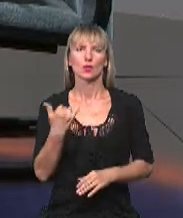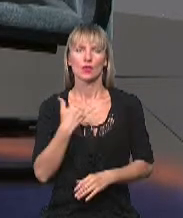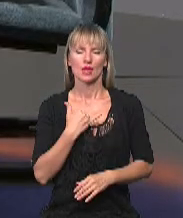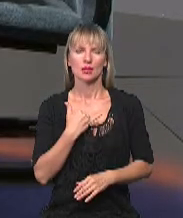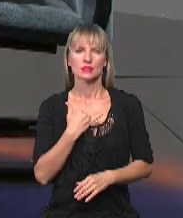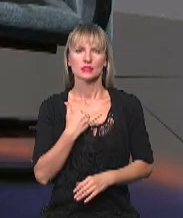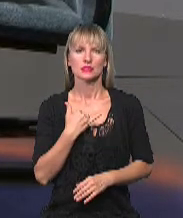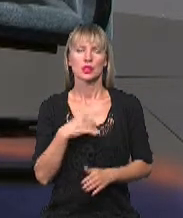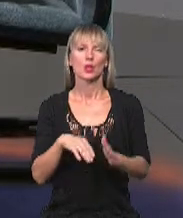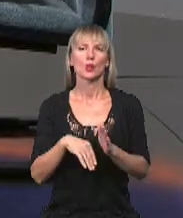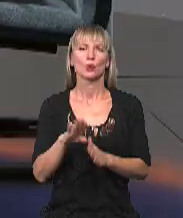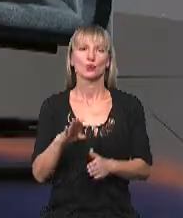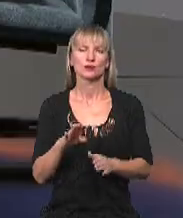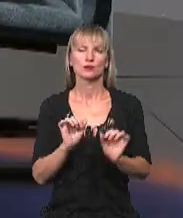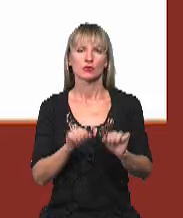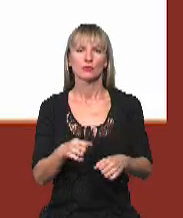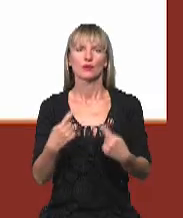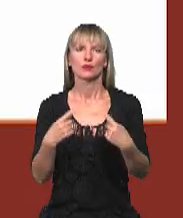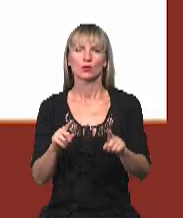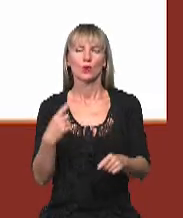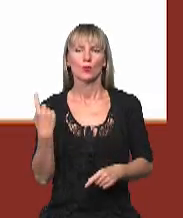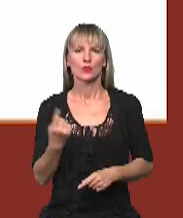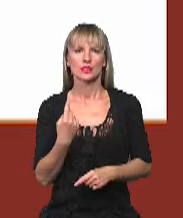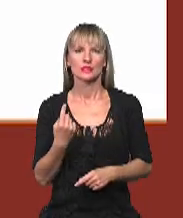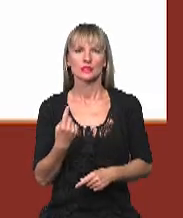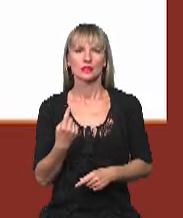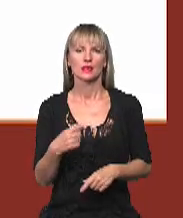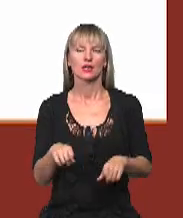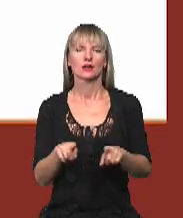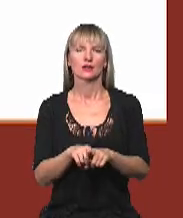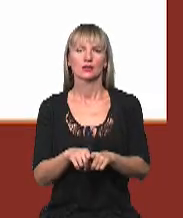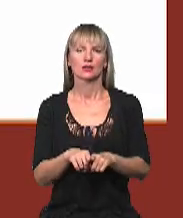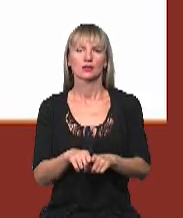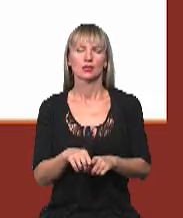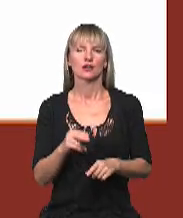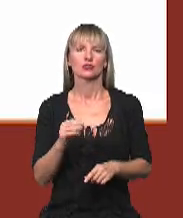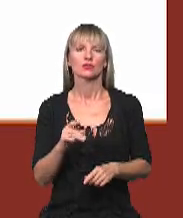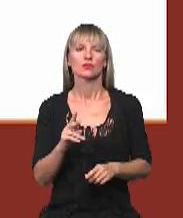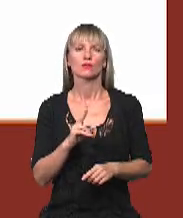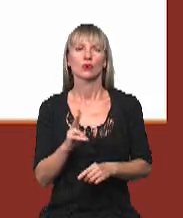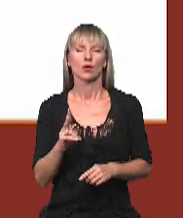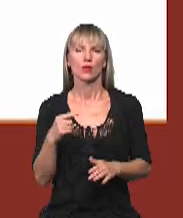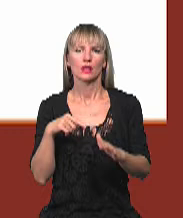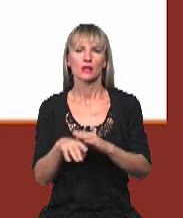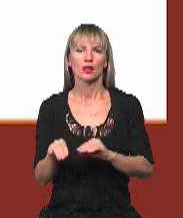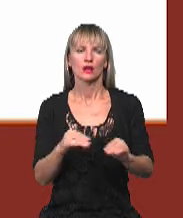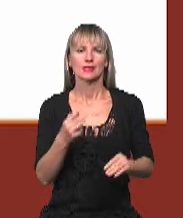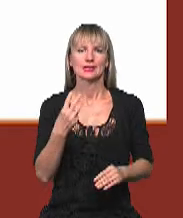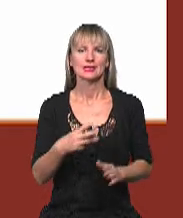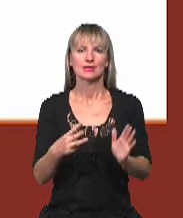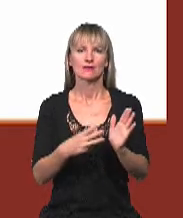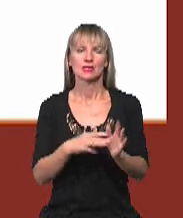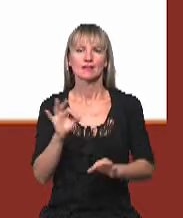нас, ліпші варіанти в інших областях. Ось тут так. Так, частково інтегровані